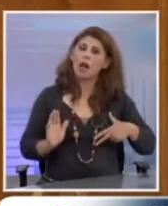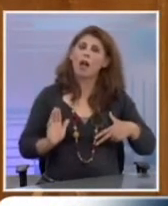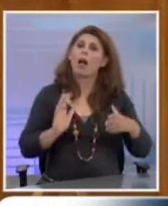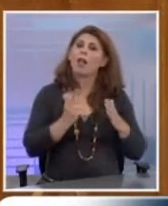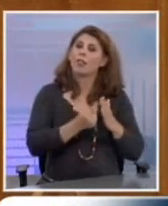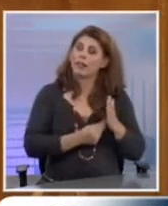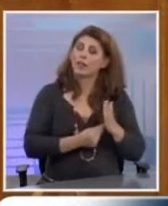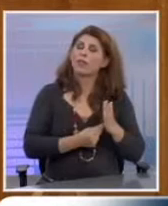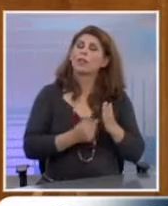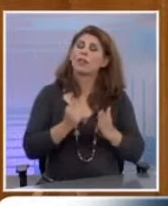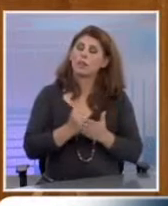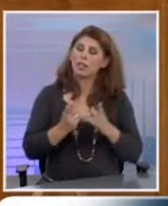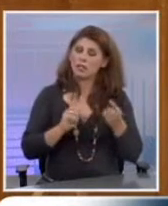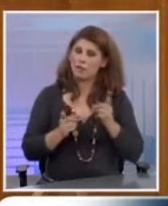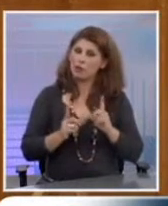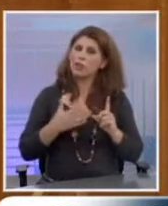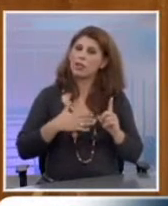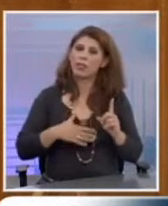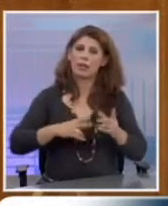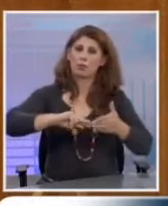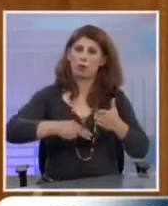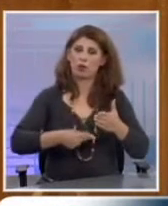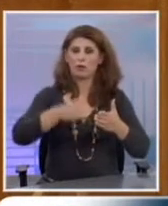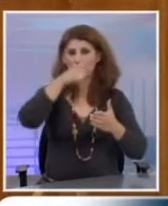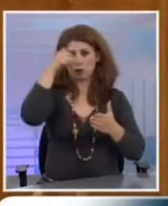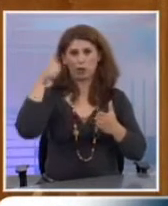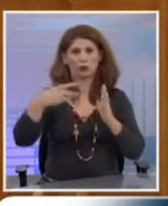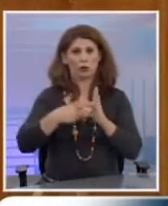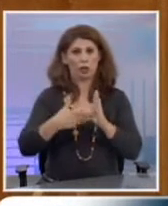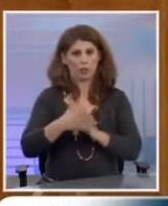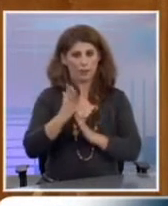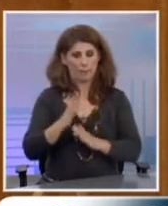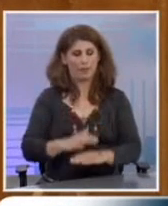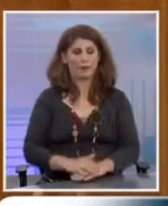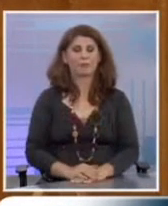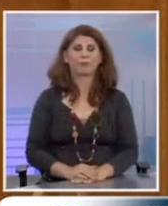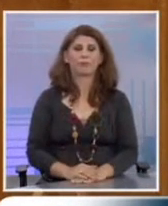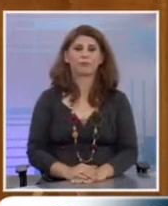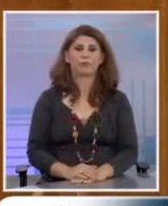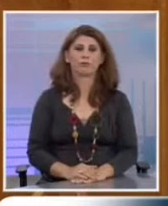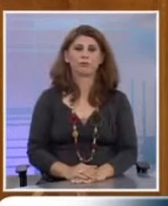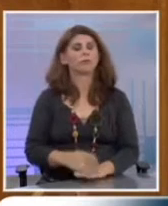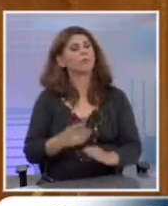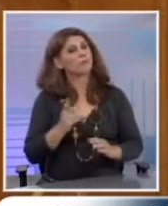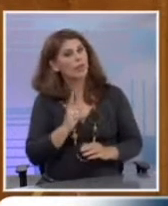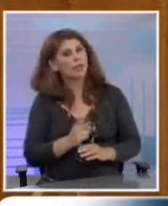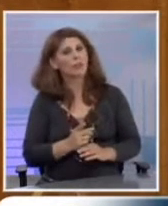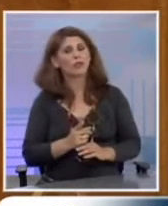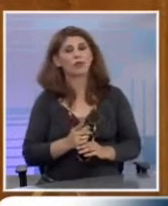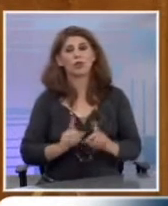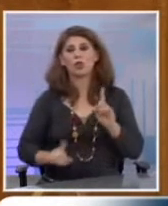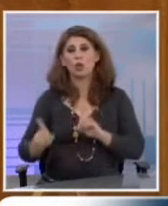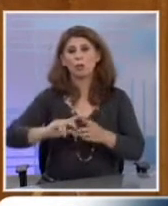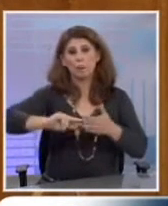κριθεί και η συμφωνία, αν θέλετε, που υπογράφηκε το καλοκαίρι του 2015 και θα κριθούν και εκείνοι που την